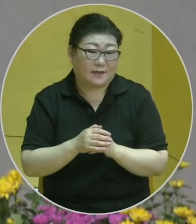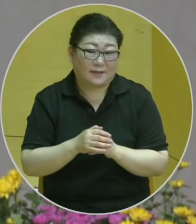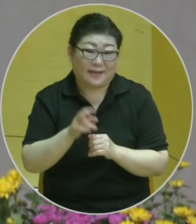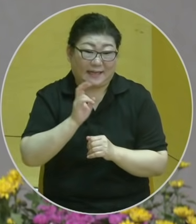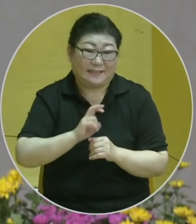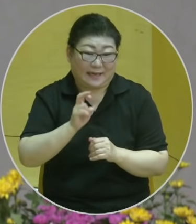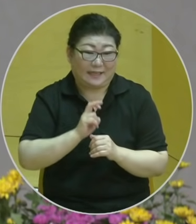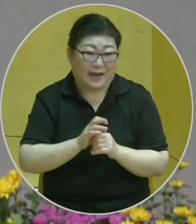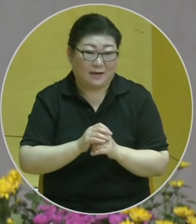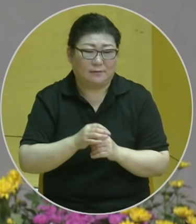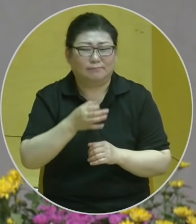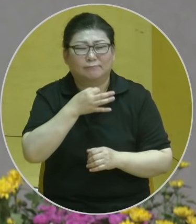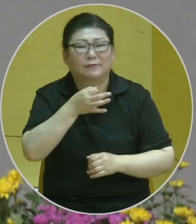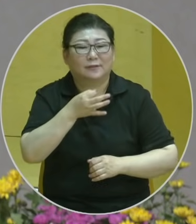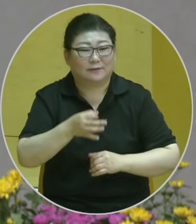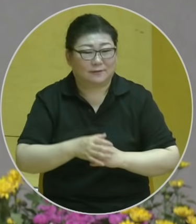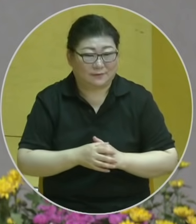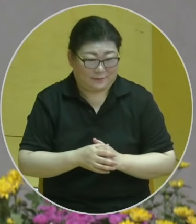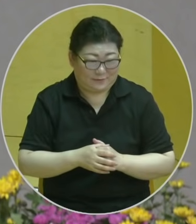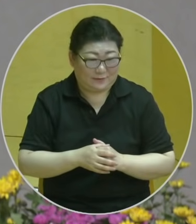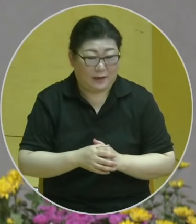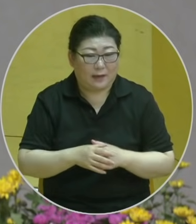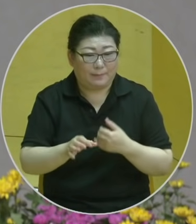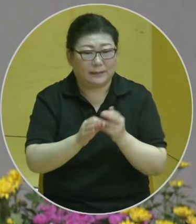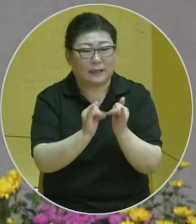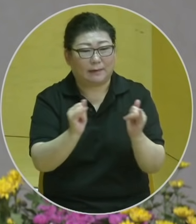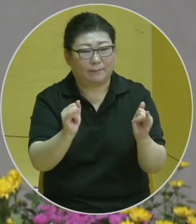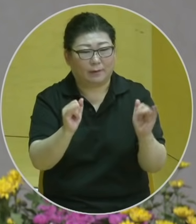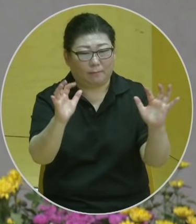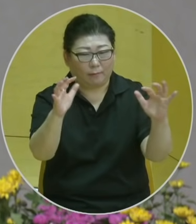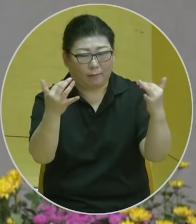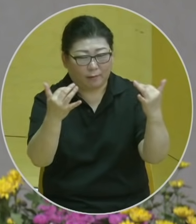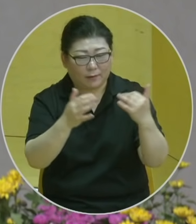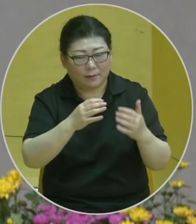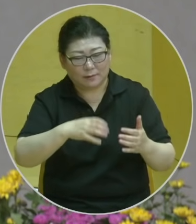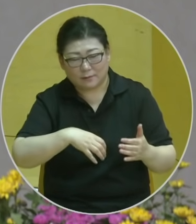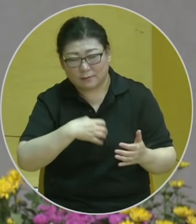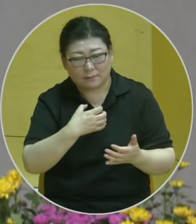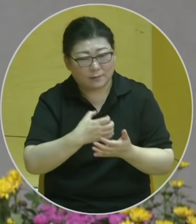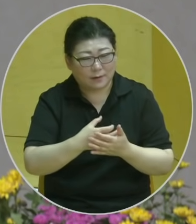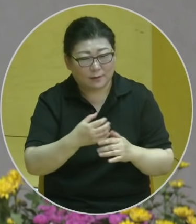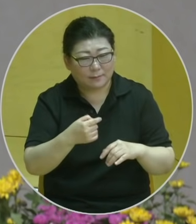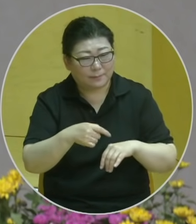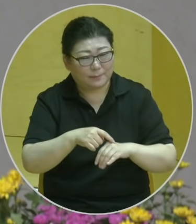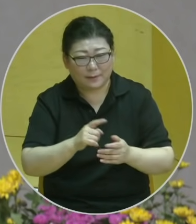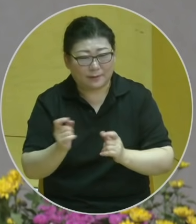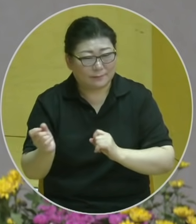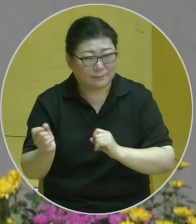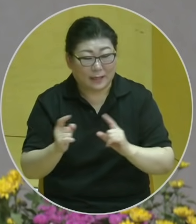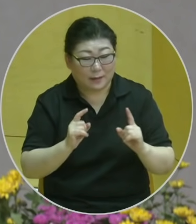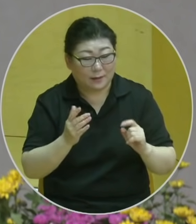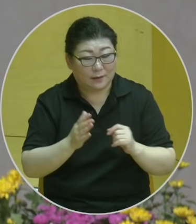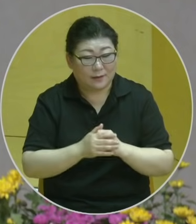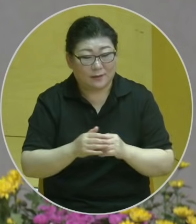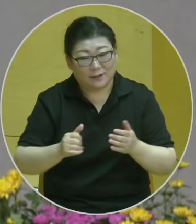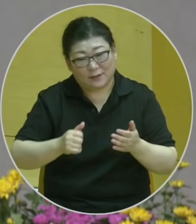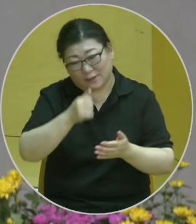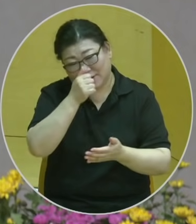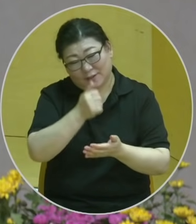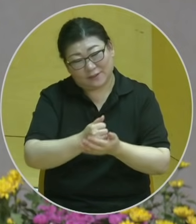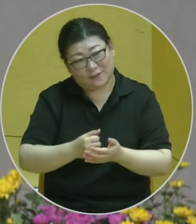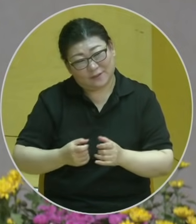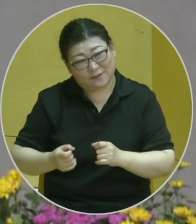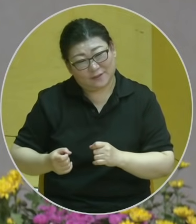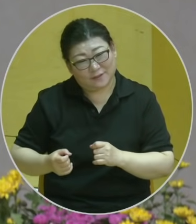나와서 찬양을 하게 되면 사람들이 다 감격하고 회심하고 주께 돌아오는 놀라운 역사가 있었다고